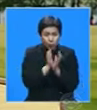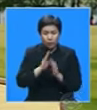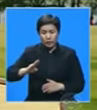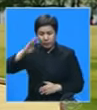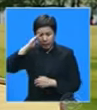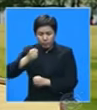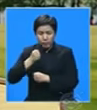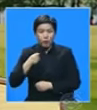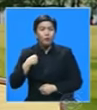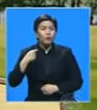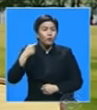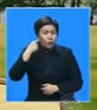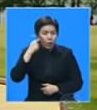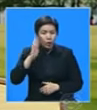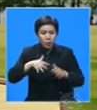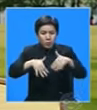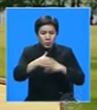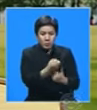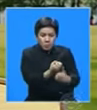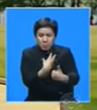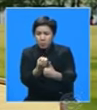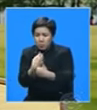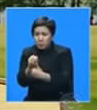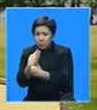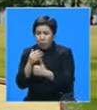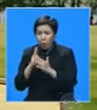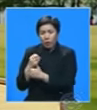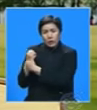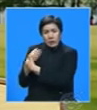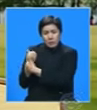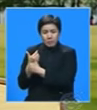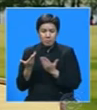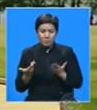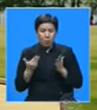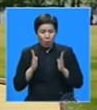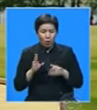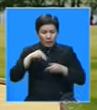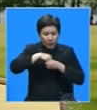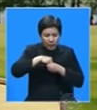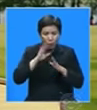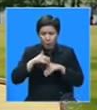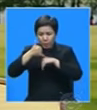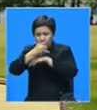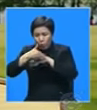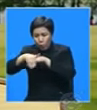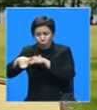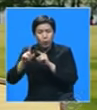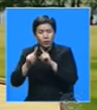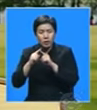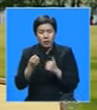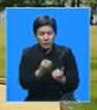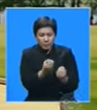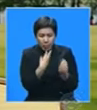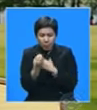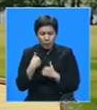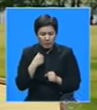ฟังความคิดเห็นจากประชาชนบางอย่างก็เป็นคำแนะนำมาจากที่ปรึกษามาจากภายในภายนอกนะครับฟังทุกอันมันถึง